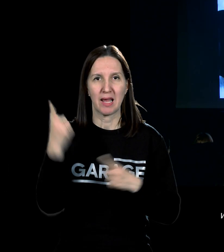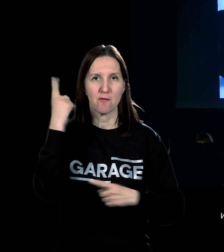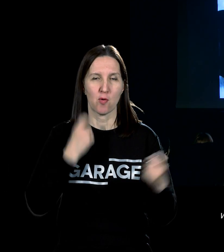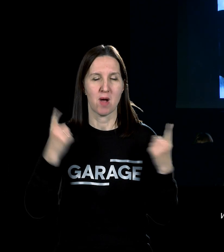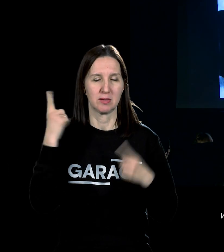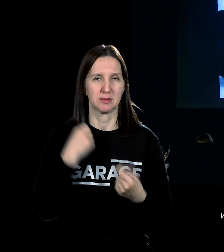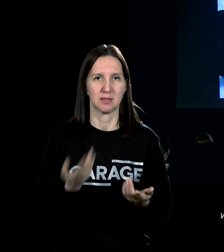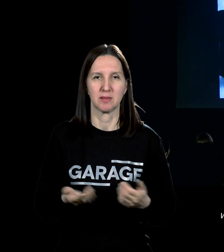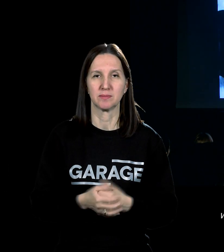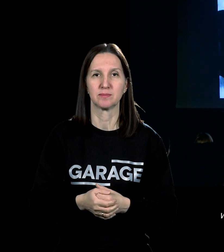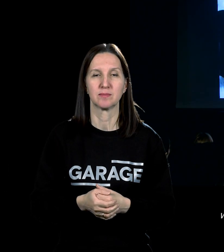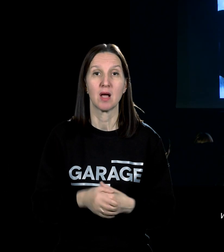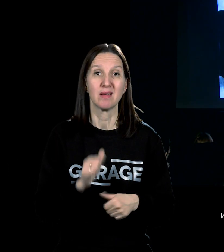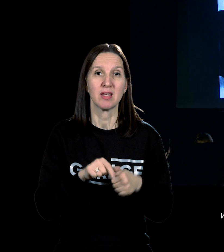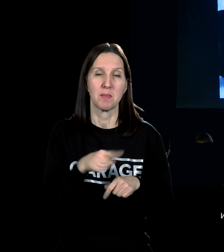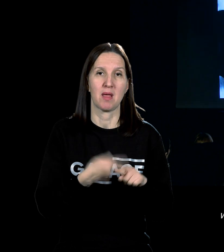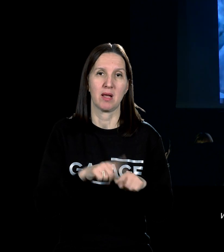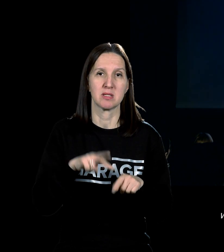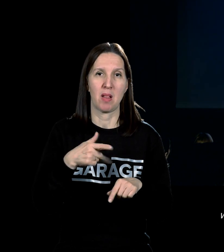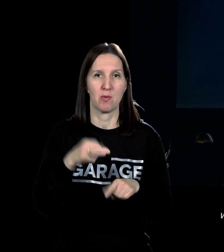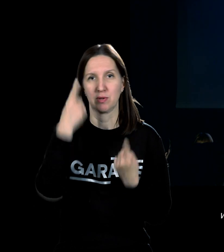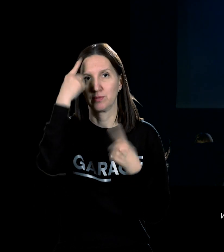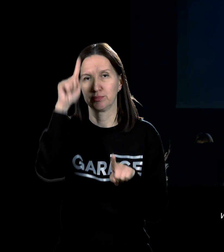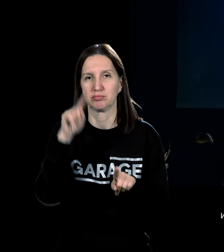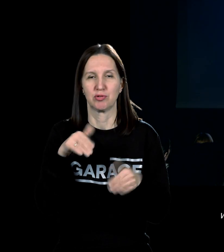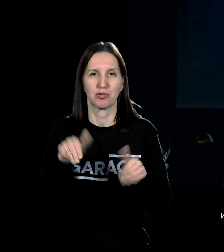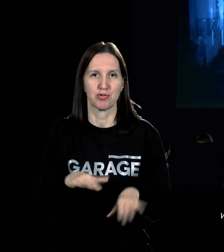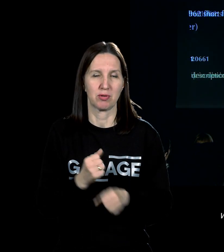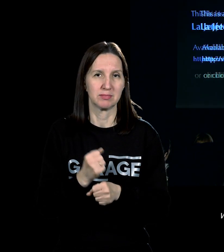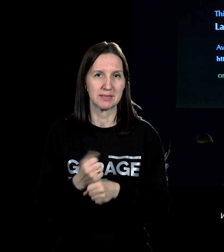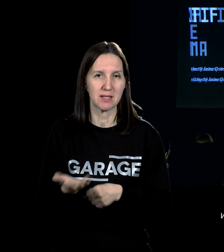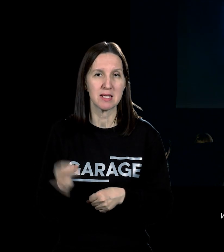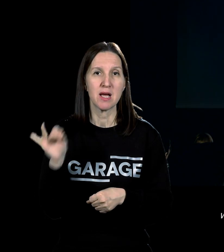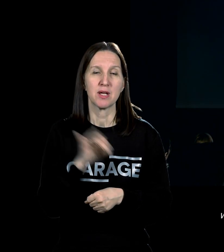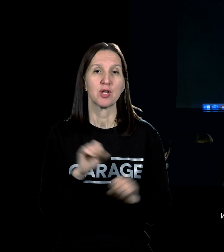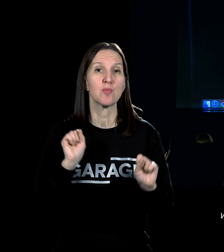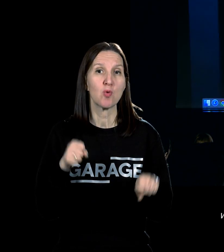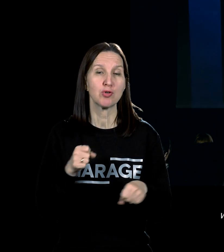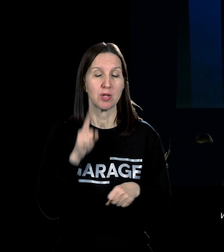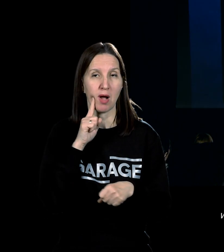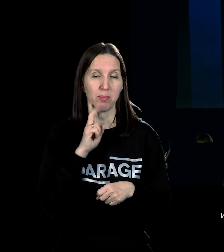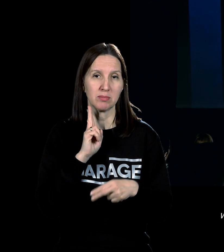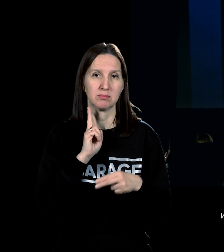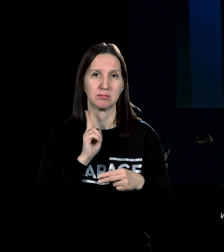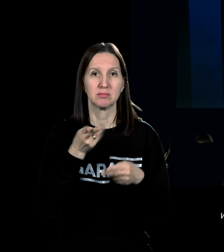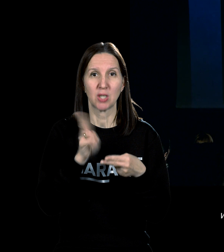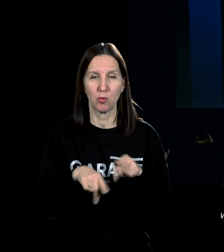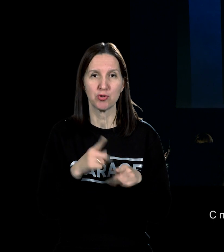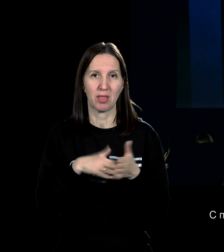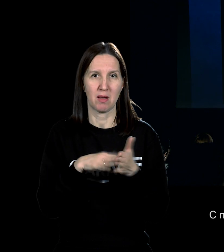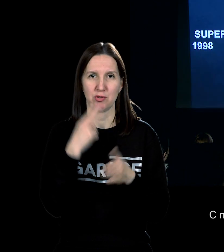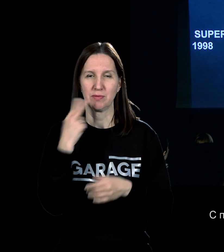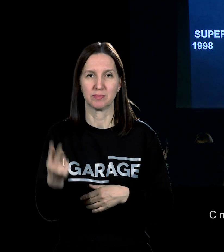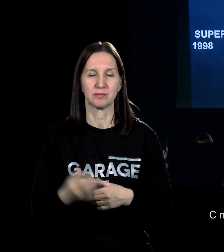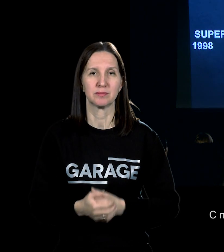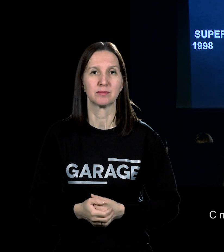медиаинформации, чем Лонго, собственно говоря, и занимается. Можно прекратить эту листалку и поехать дальше.